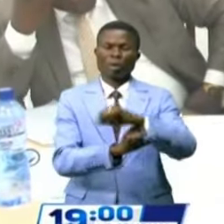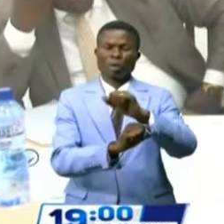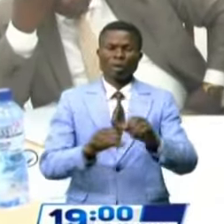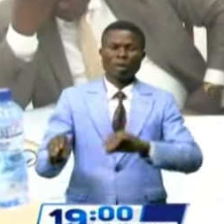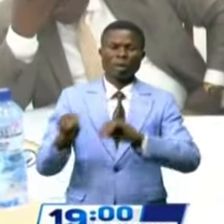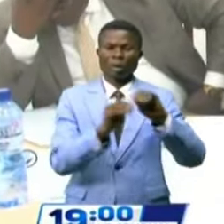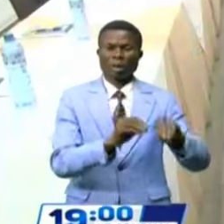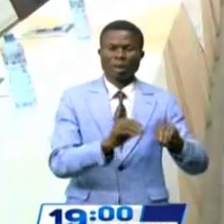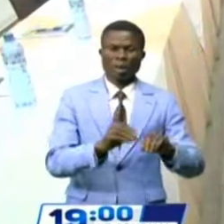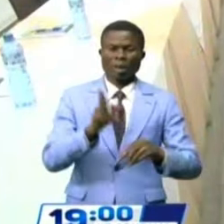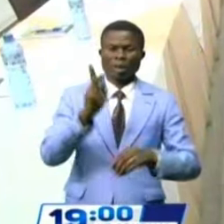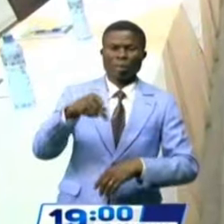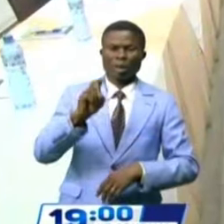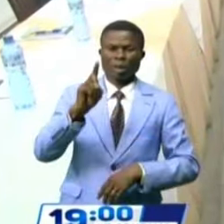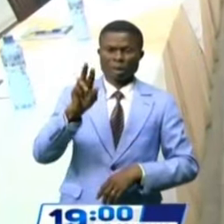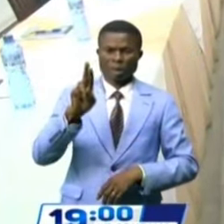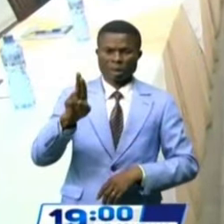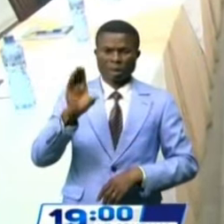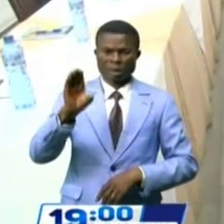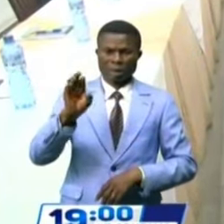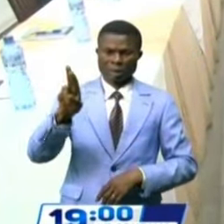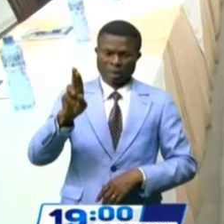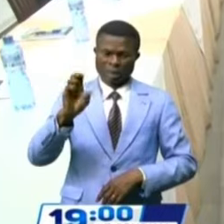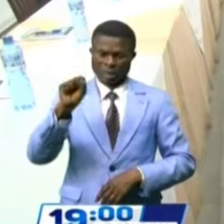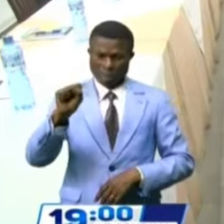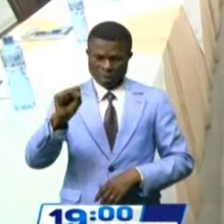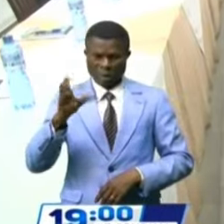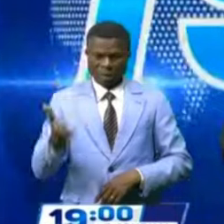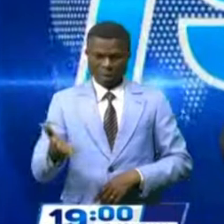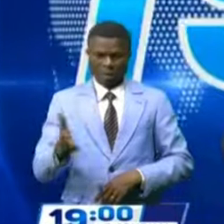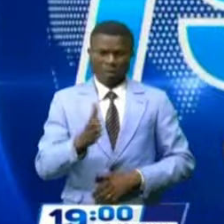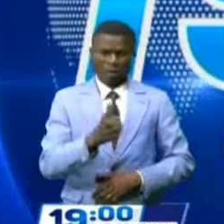mise en œuvre du PDD-CRS.